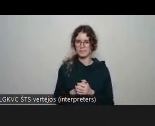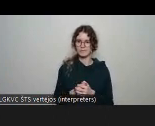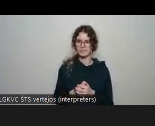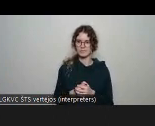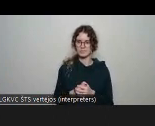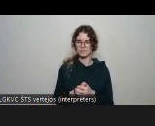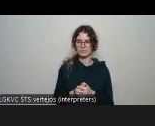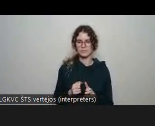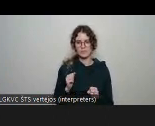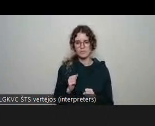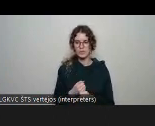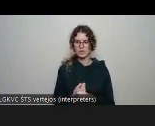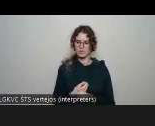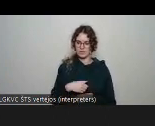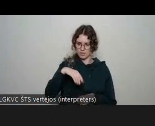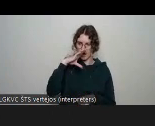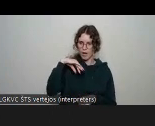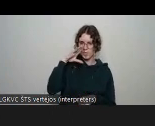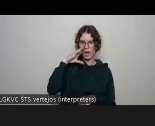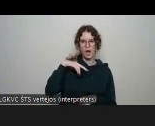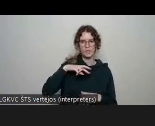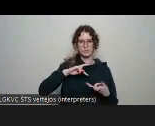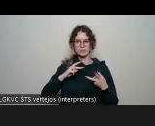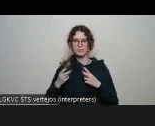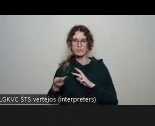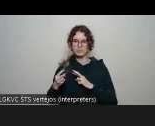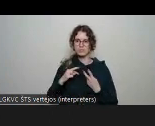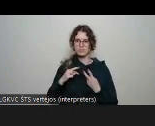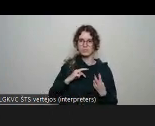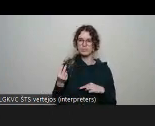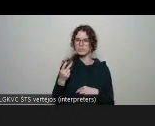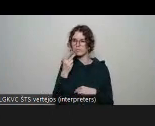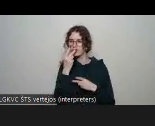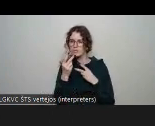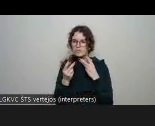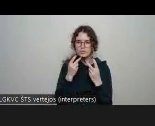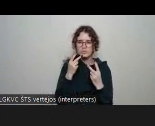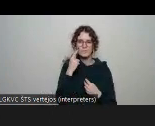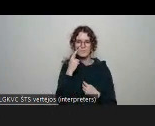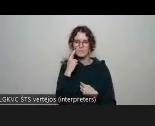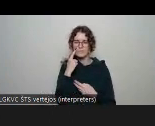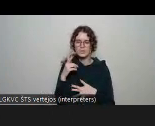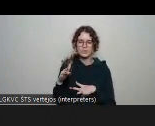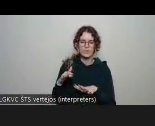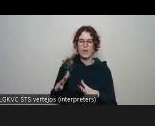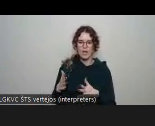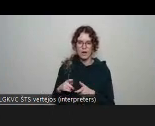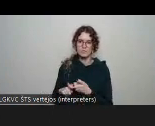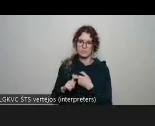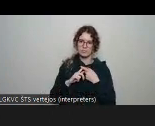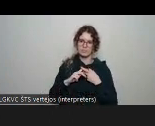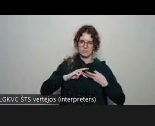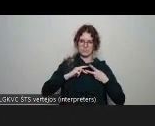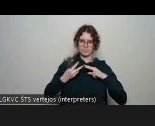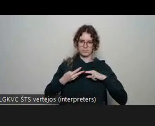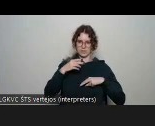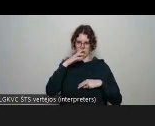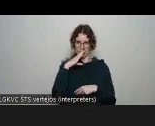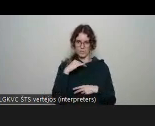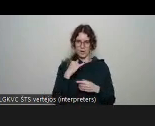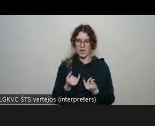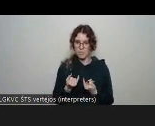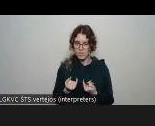užtikrinti lankstumą ir atsižvelgti tai, kas vyksta pasaulyje šiuo konkrečiu metu ir kas vyks.